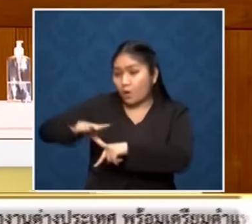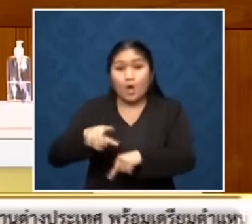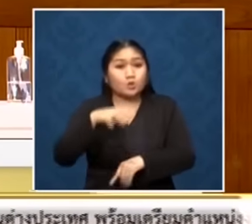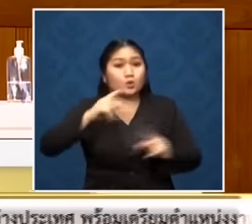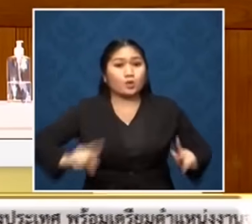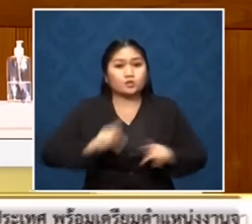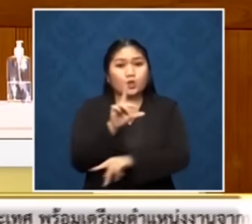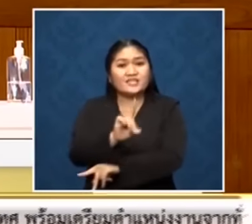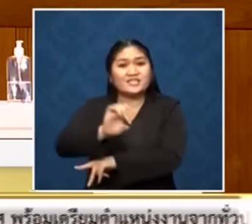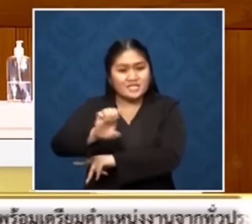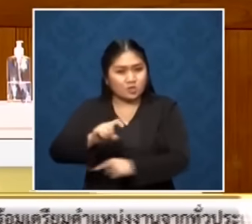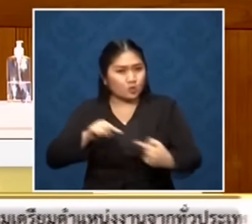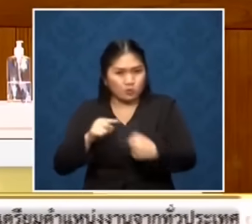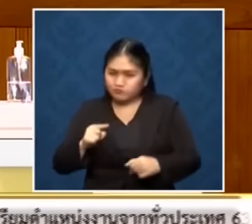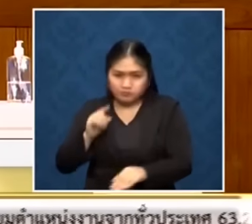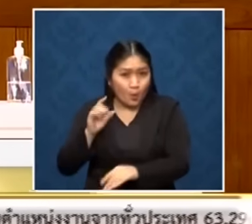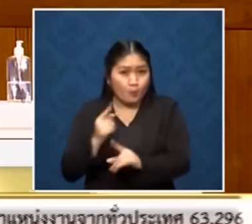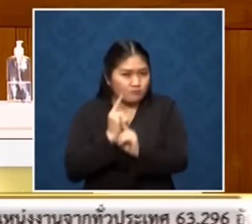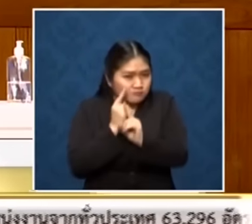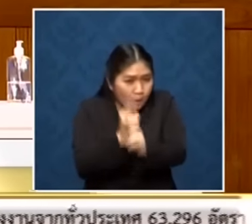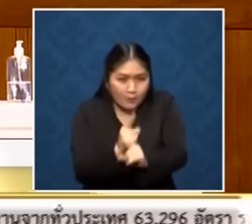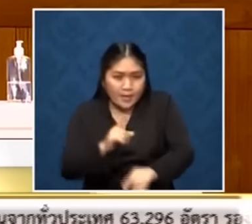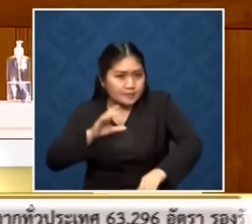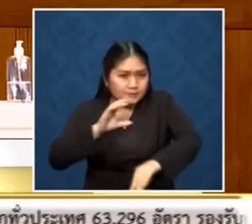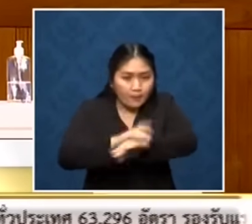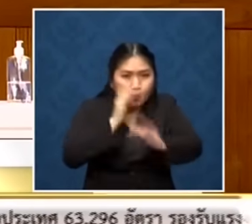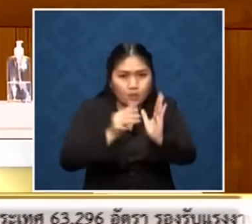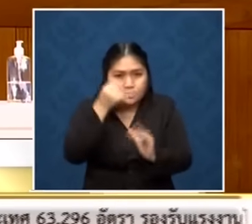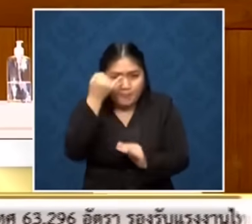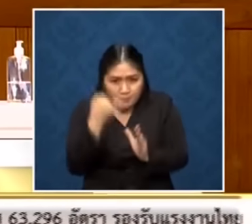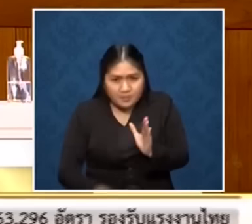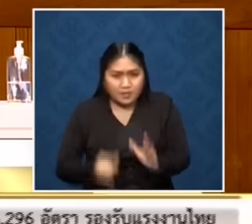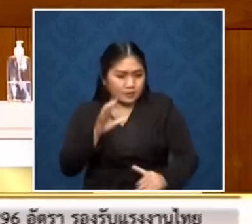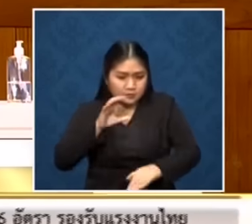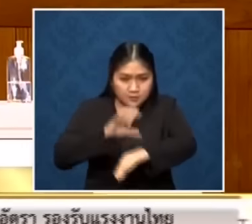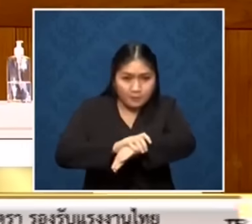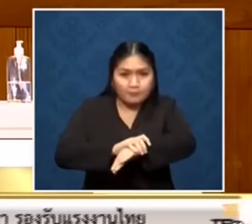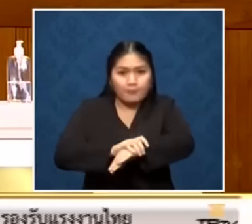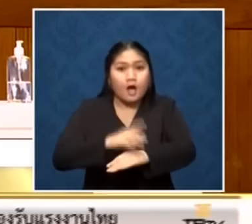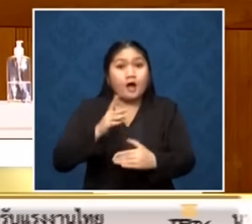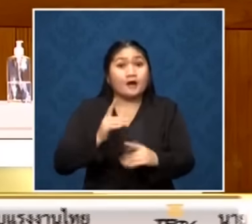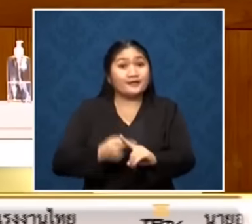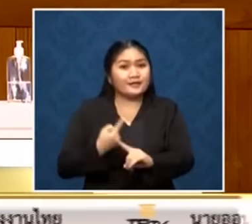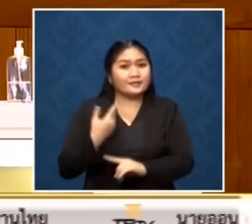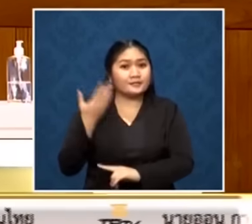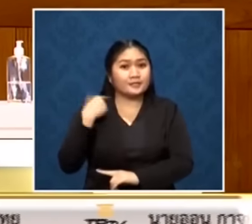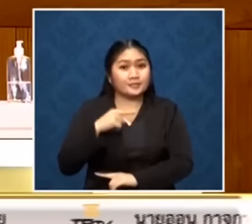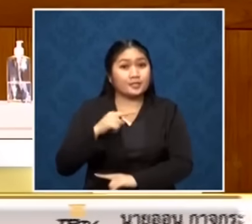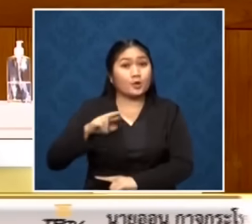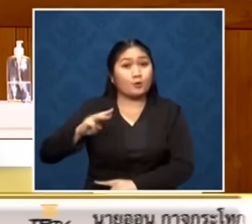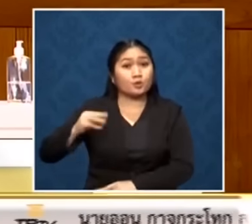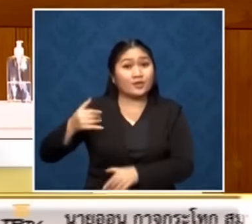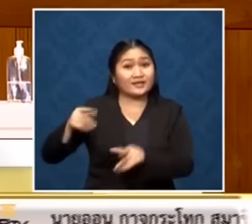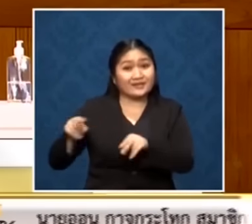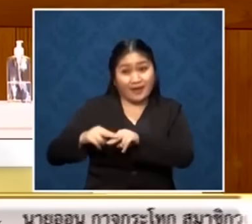ไรบ้างนะคะกระทู้ถามแรกก็คือกระทู้ถามจากคุณอัครเดชเนาะรวมไทยสร้างชาติเรื่องว่าไปต่างประเทศมา